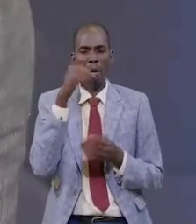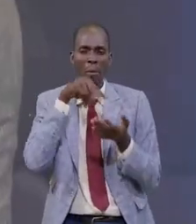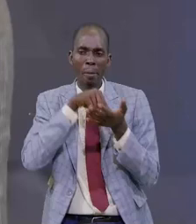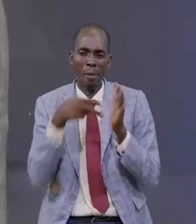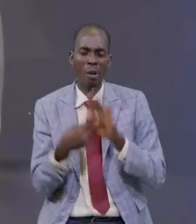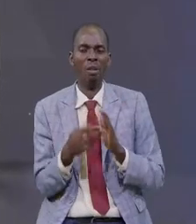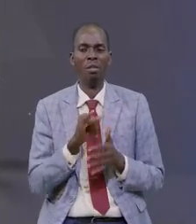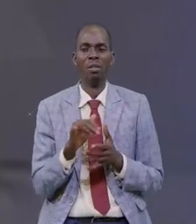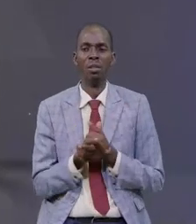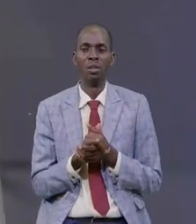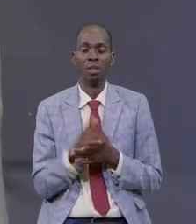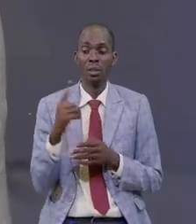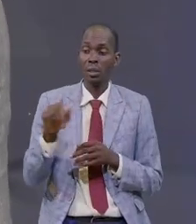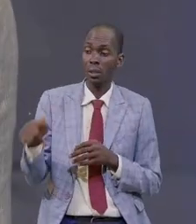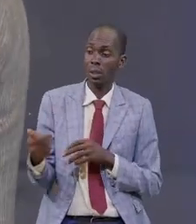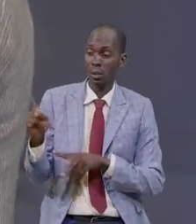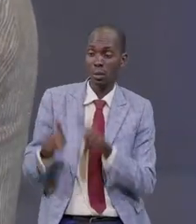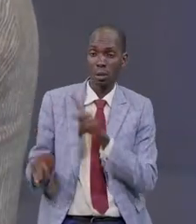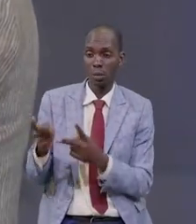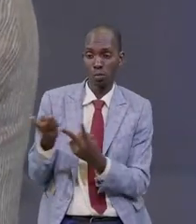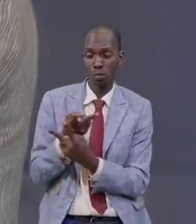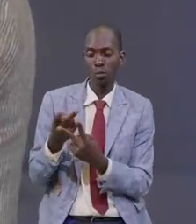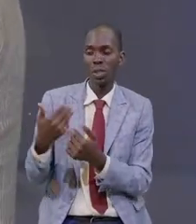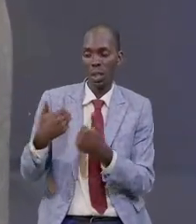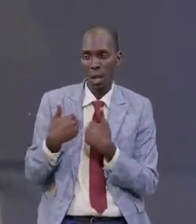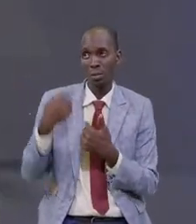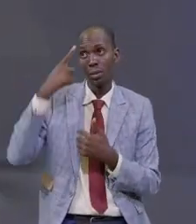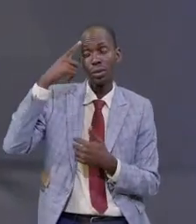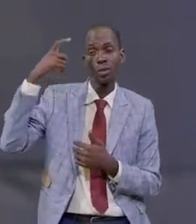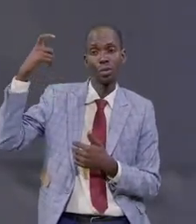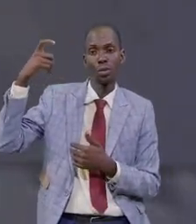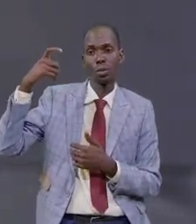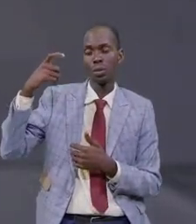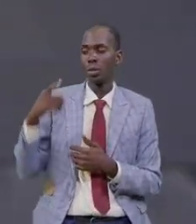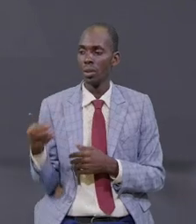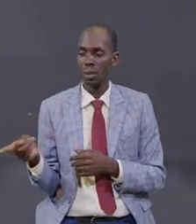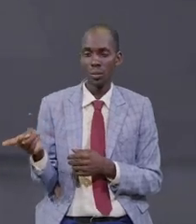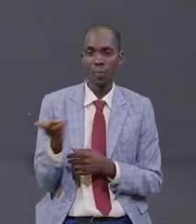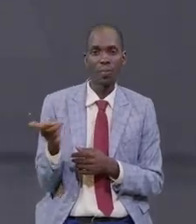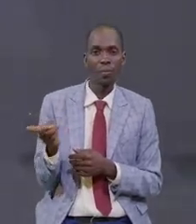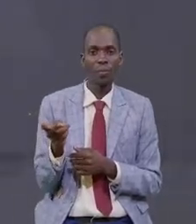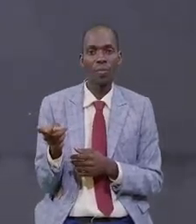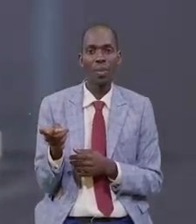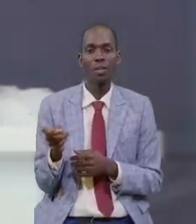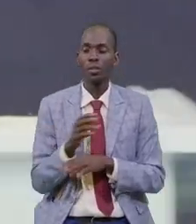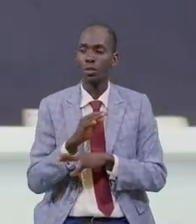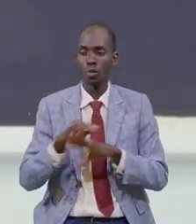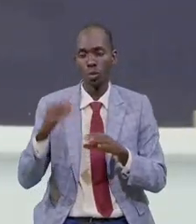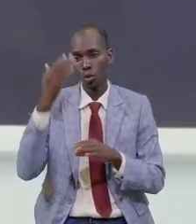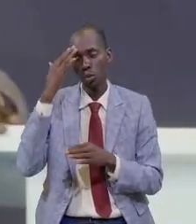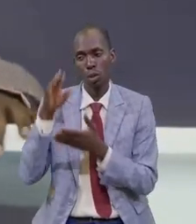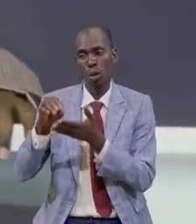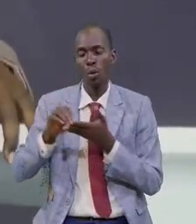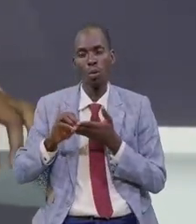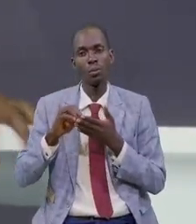n'avait ceux-là qui sont dans la prison ont eu un rêve et il avait il avait l'interprétation